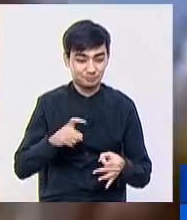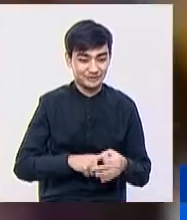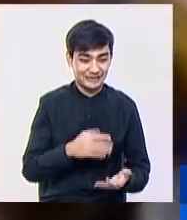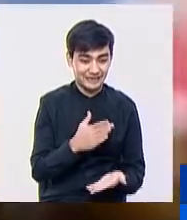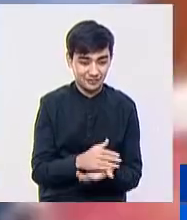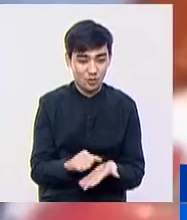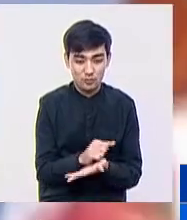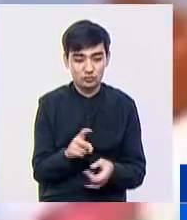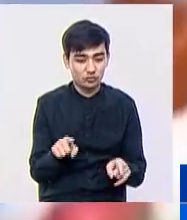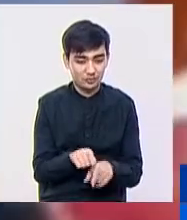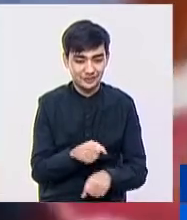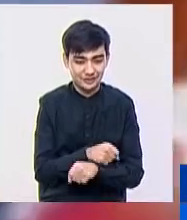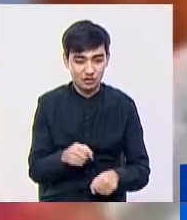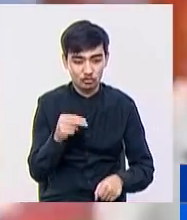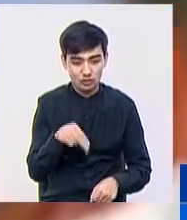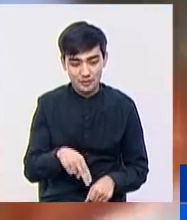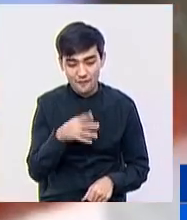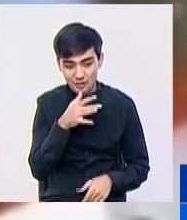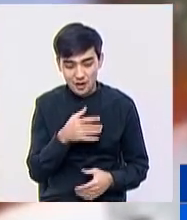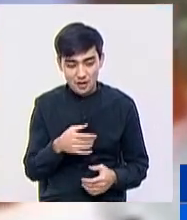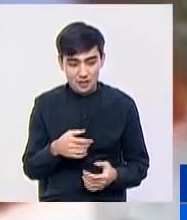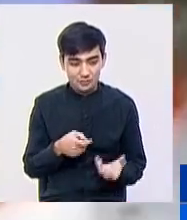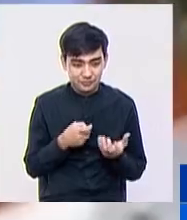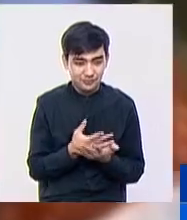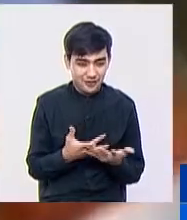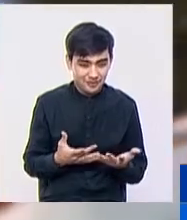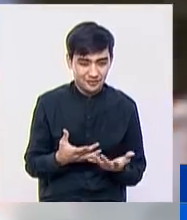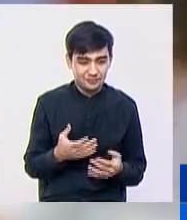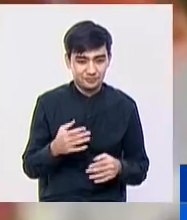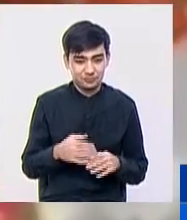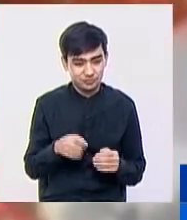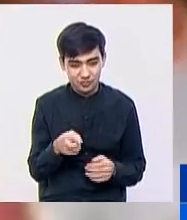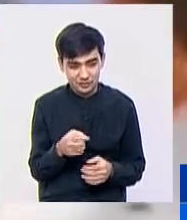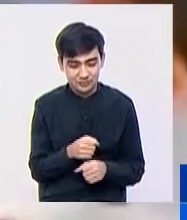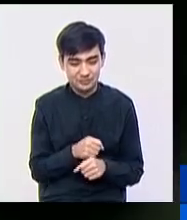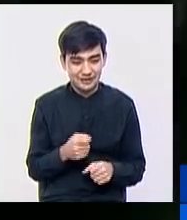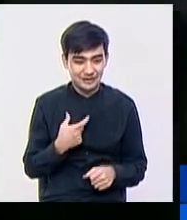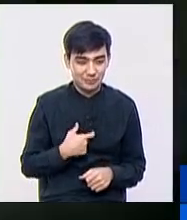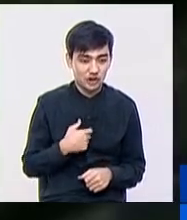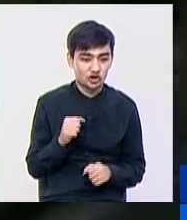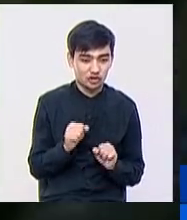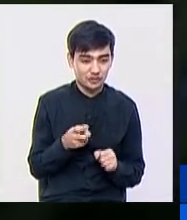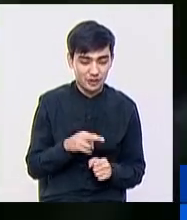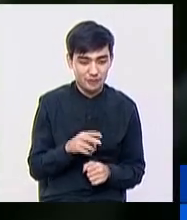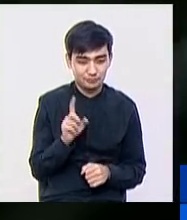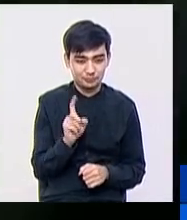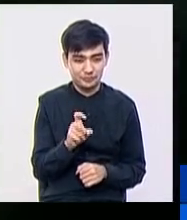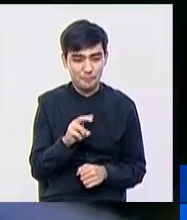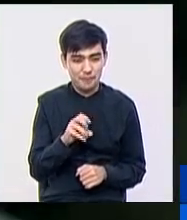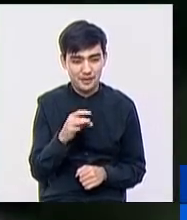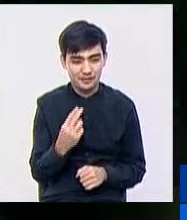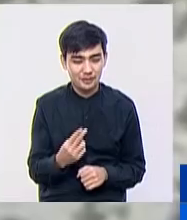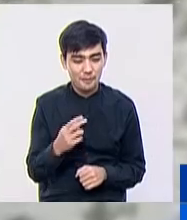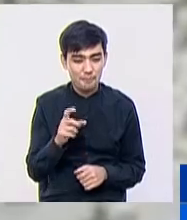время действия режима ЧП нельзя носить с собой колющие, режущие предметы. В целях самозащиты при себе можно иметь перцовый баллончик.